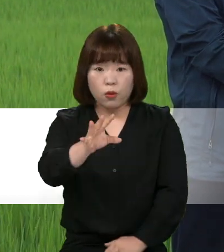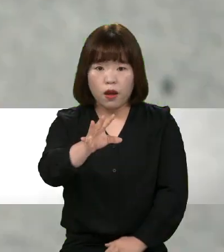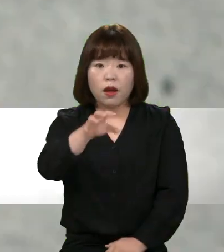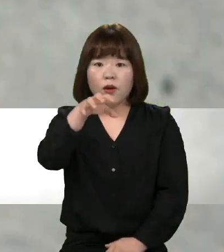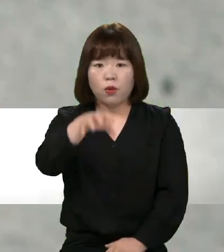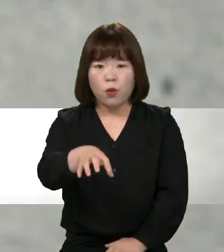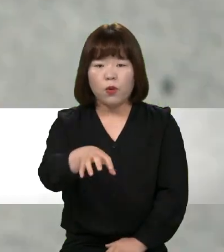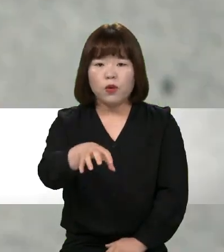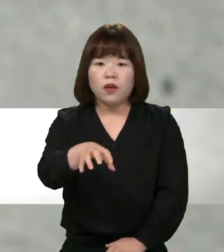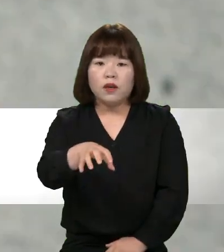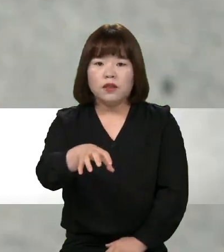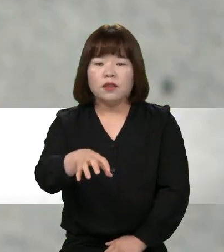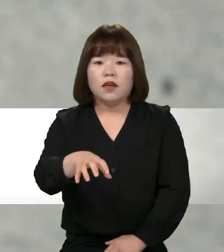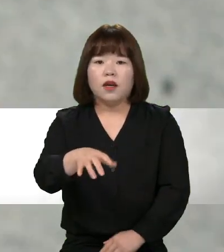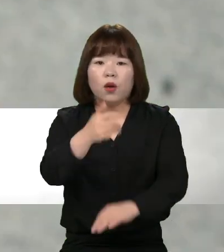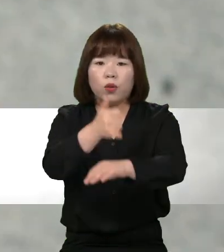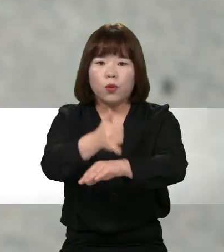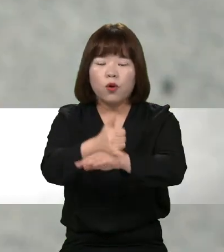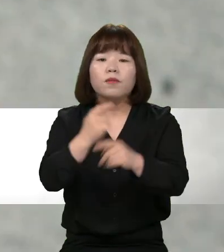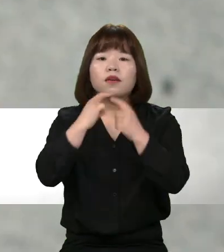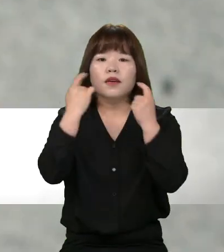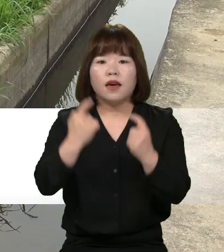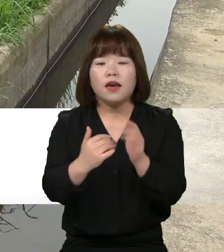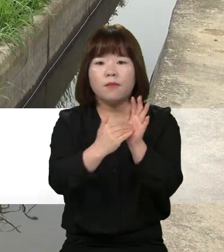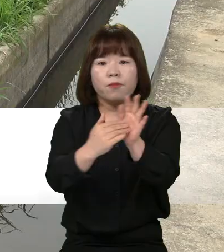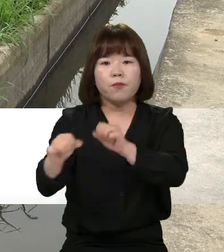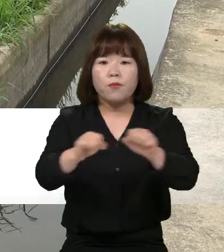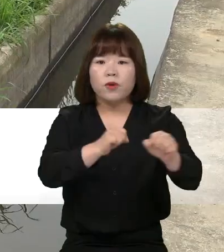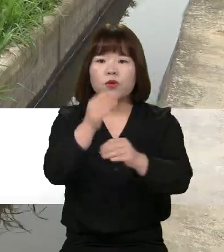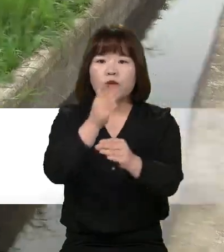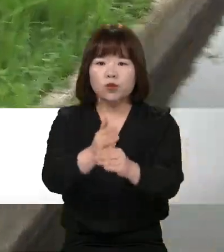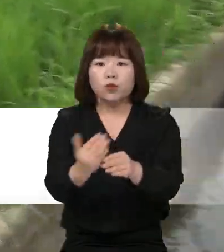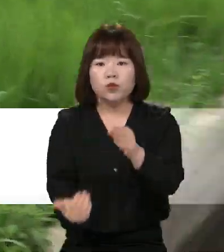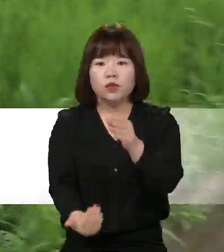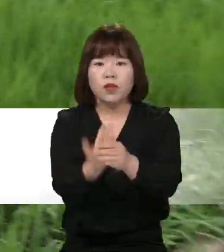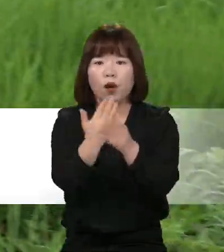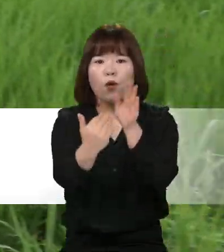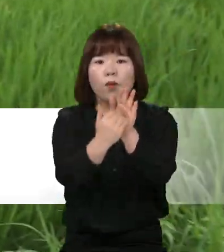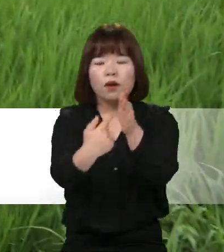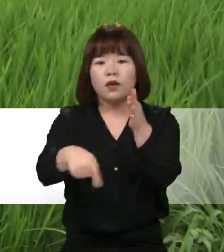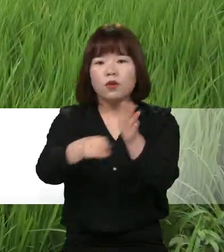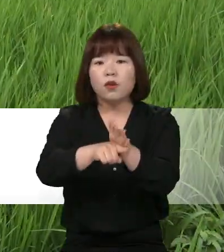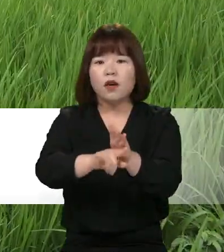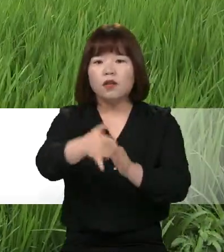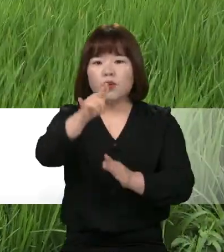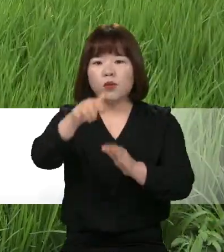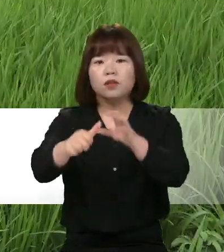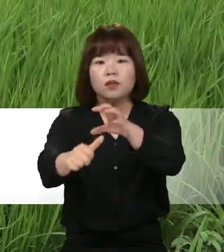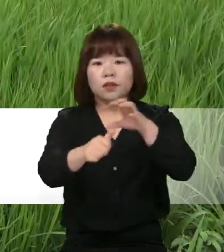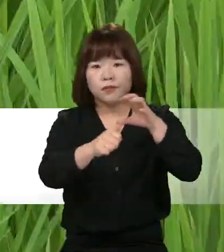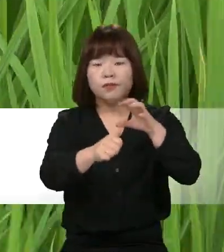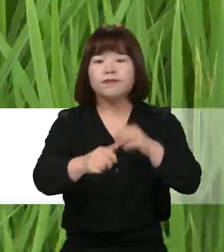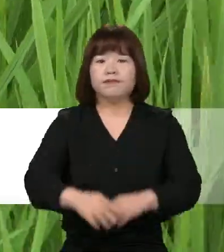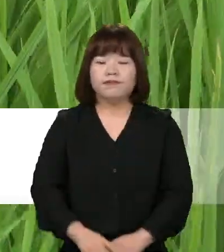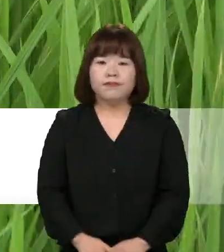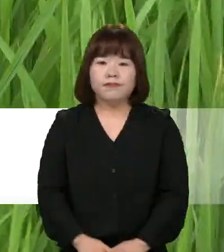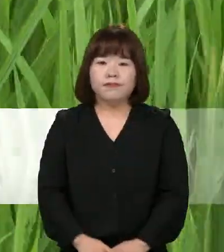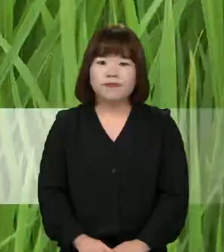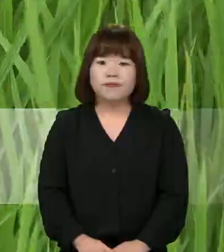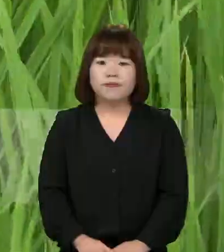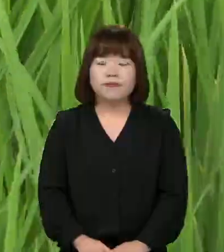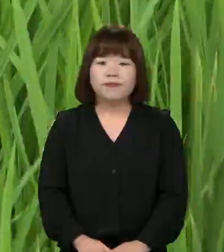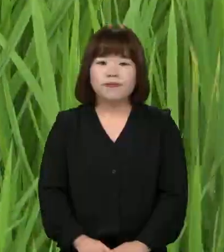어려워 항공 번 죄가 불가능한 지역으로 시는 놈 가 자체 방제 중 안전사고를 예방하기 위해 들어온 방세를